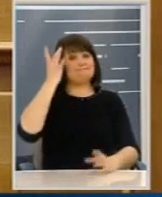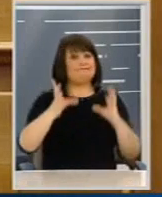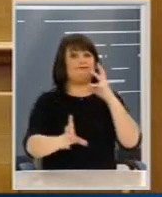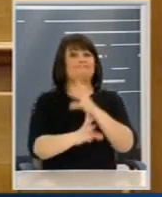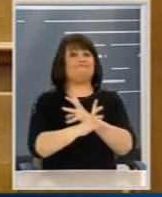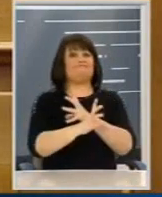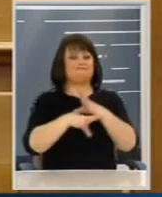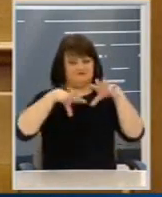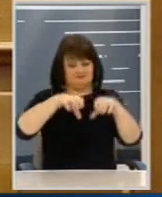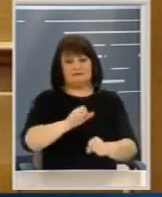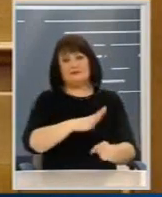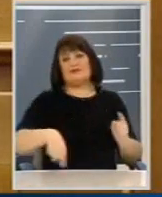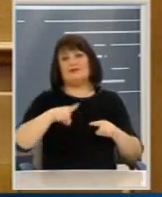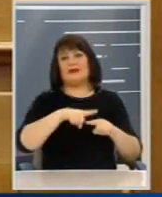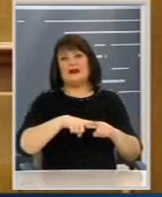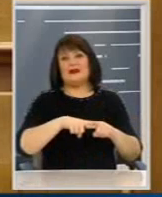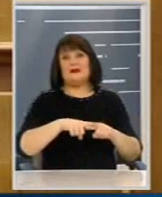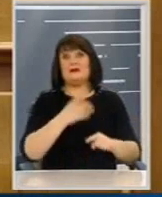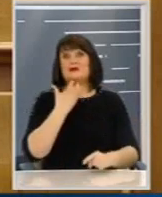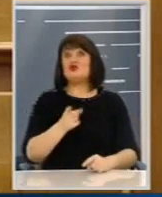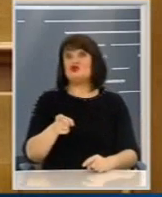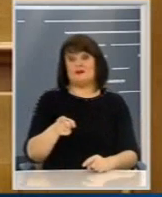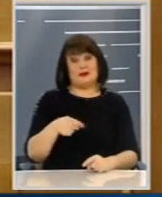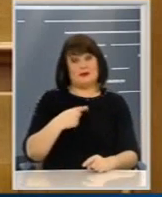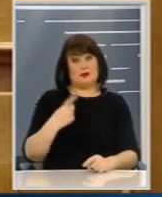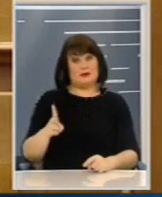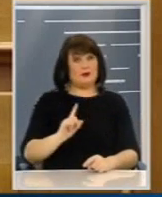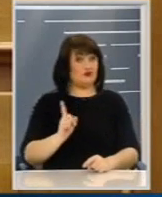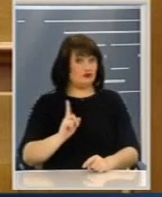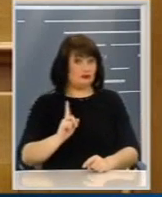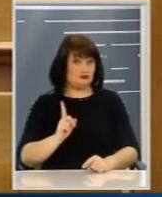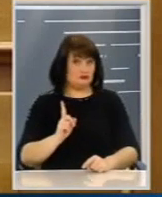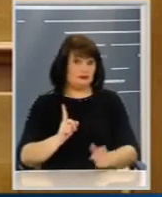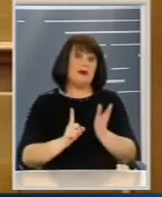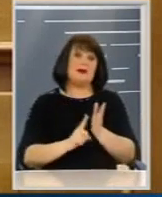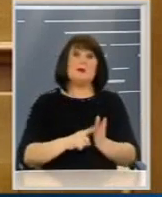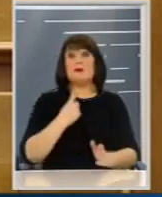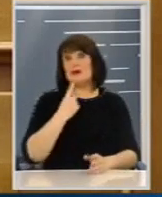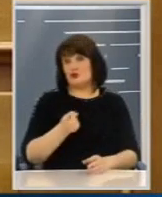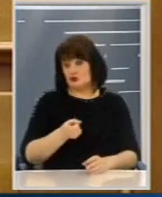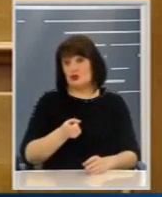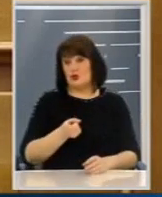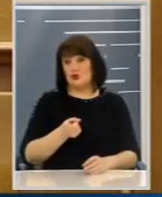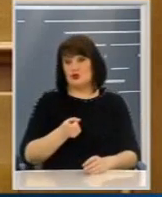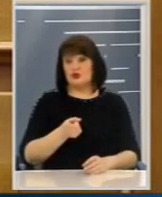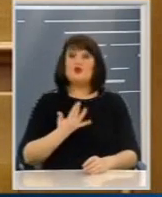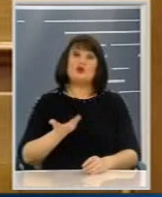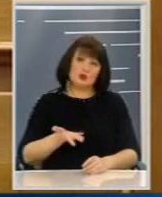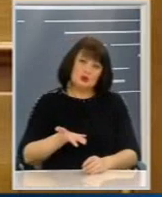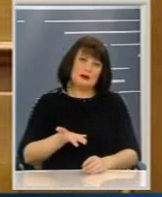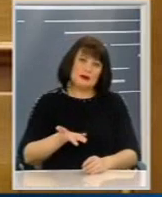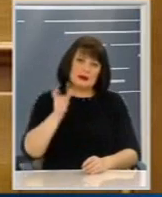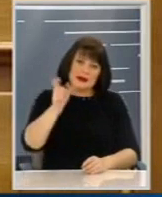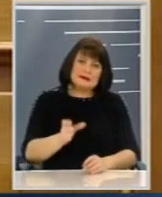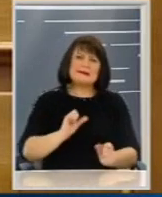Ελλάδας. Αυτή η στάση δεν είναι σοβαρή. Και πρέπει να πω ότι παρά την